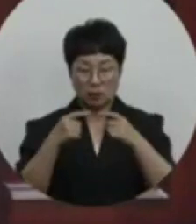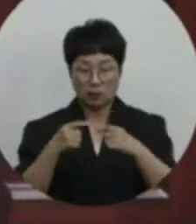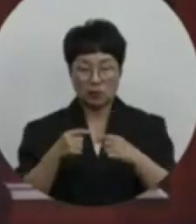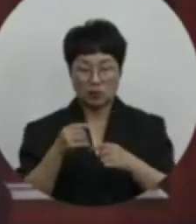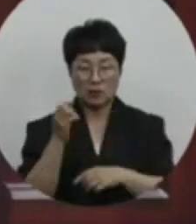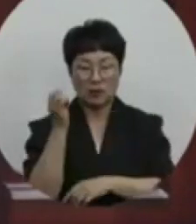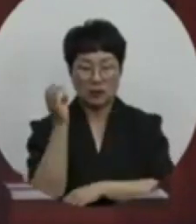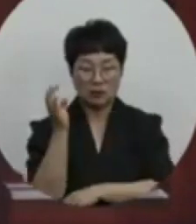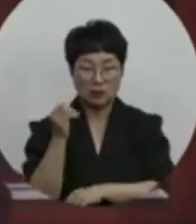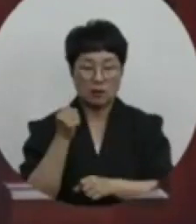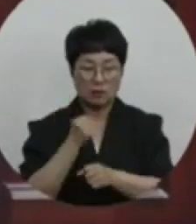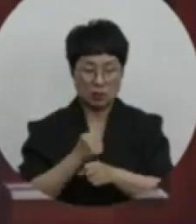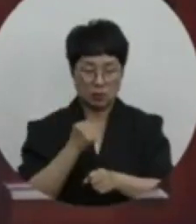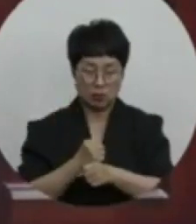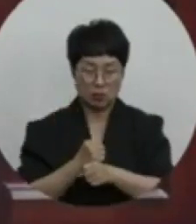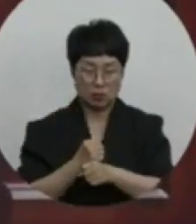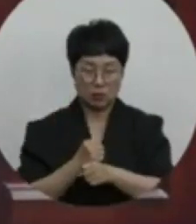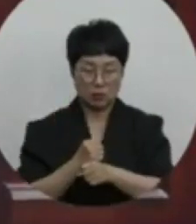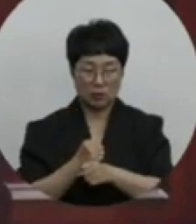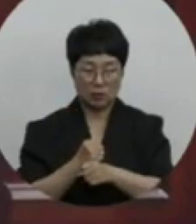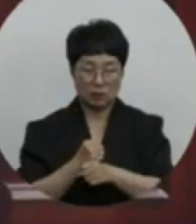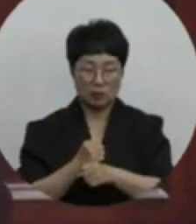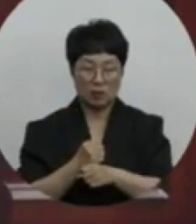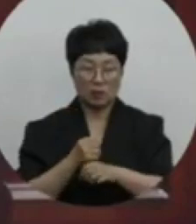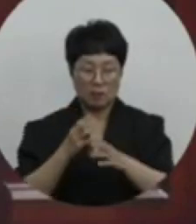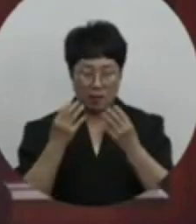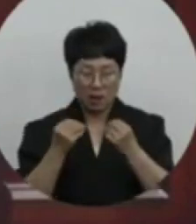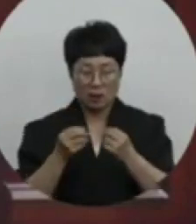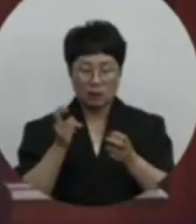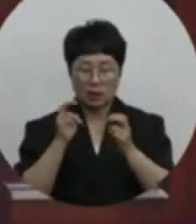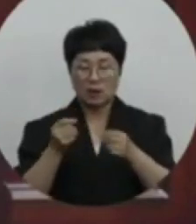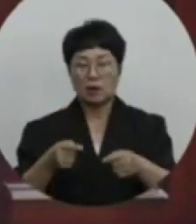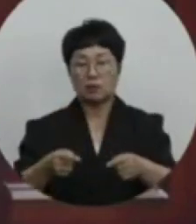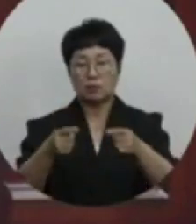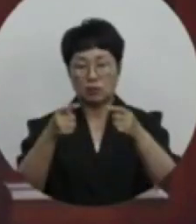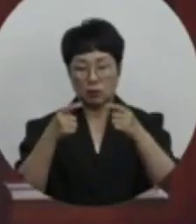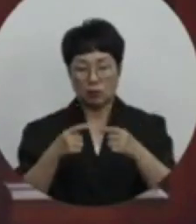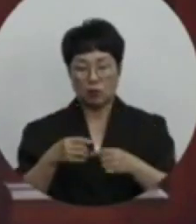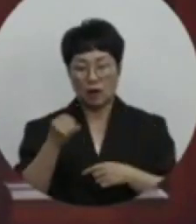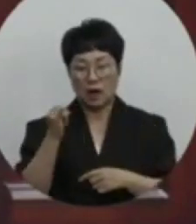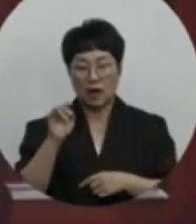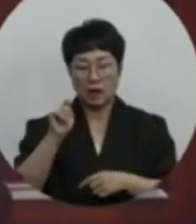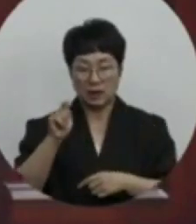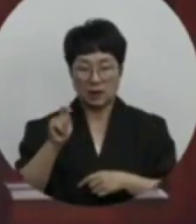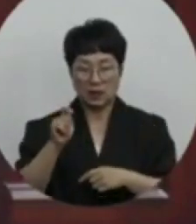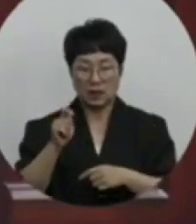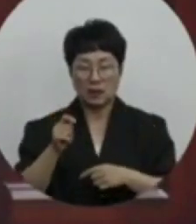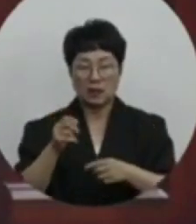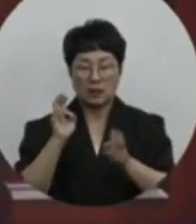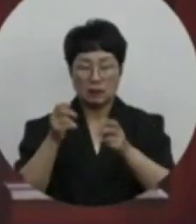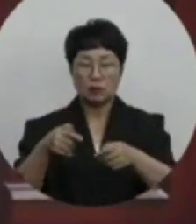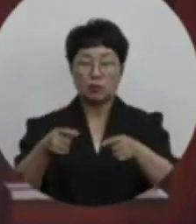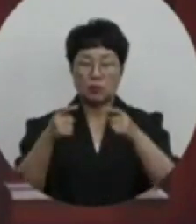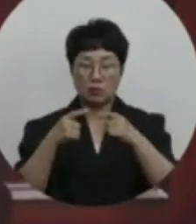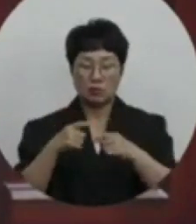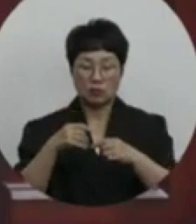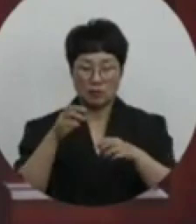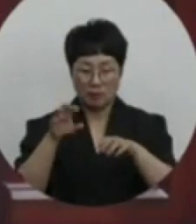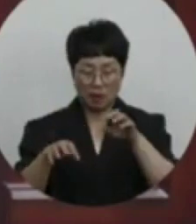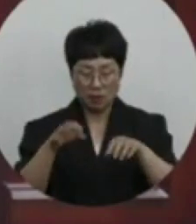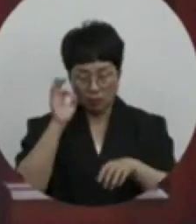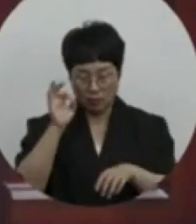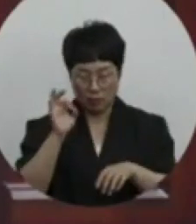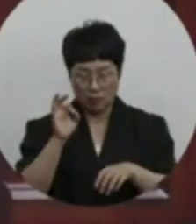뿐인데 이성 기업이 속속 들어오고 IT 기업이 들어오는 가미야마 마을을 보면서 혁신과